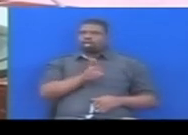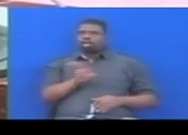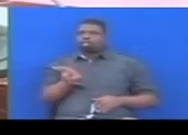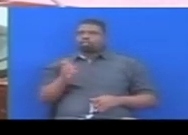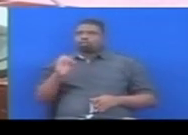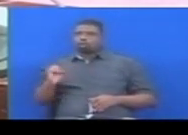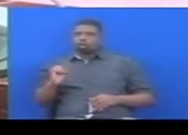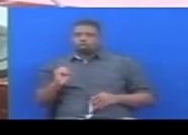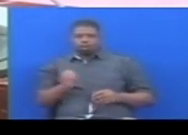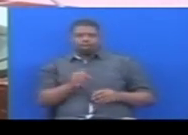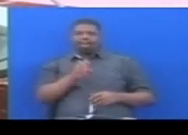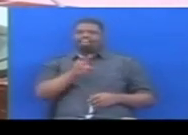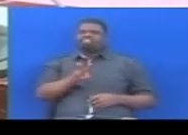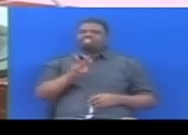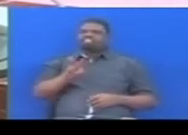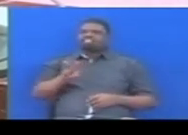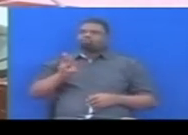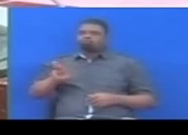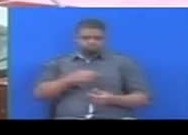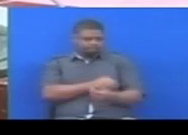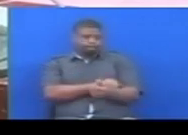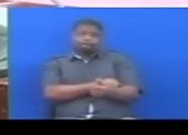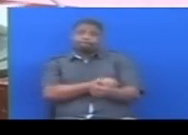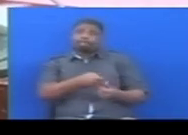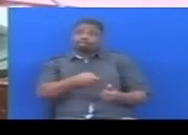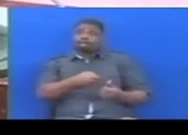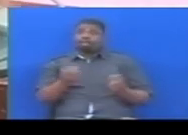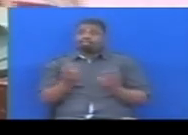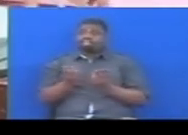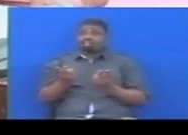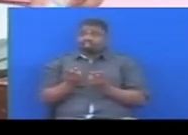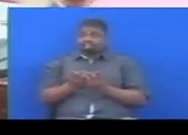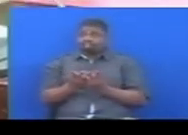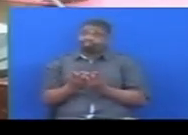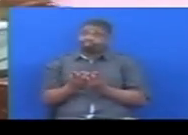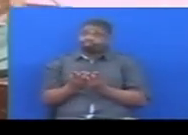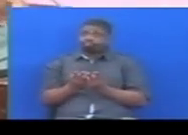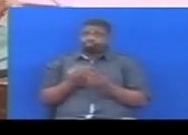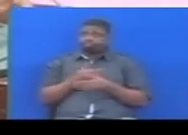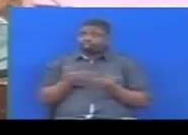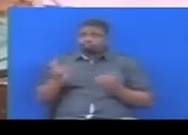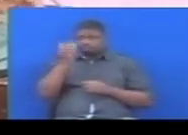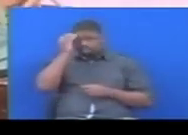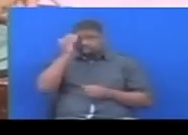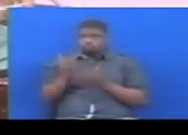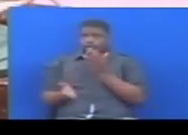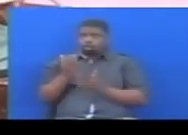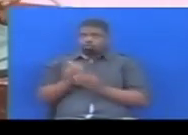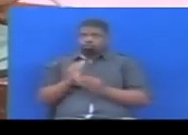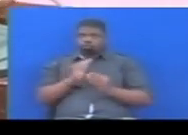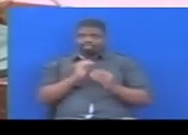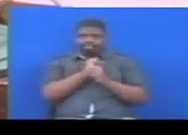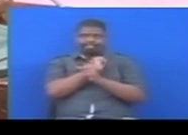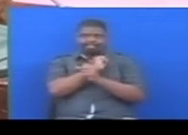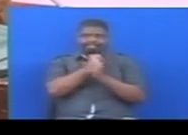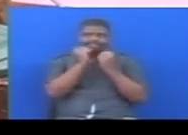wa kupima VVU na kutibu bila ya kuzingatia kiwango cha kinga mwilini yani CD4. Mbili,